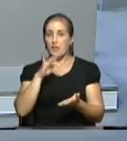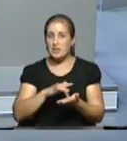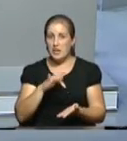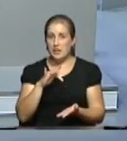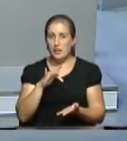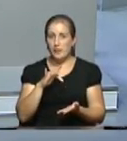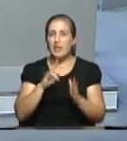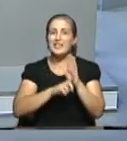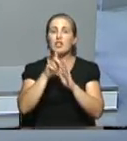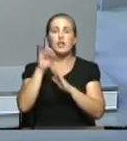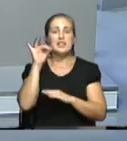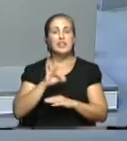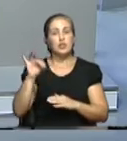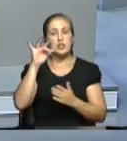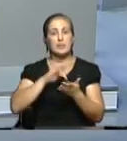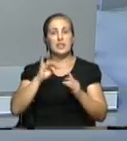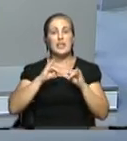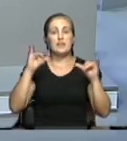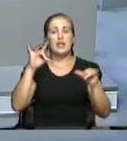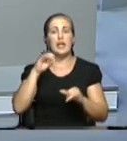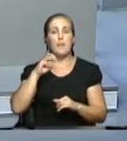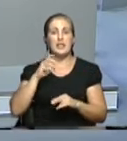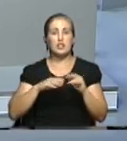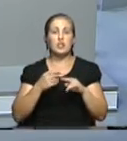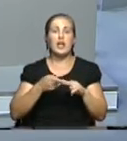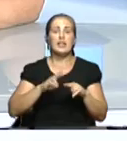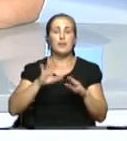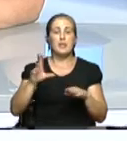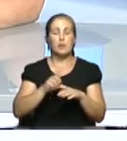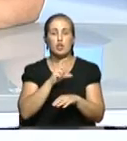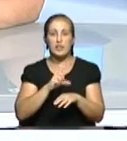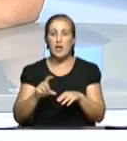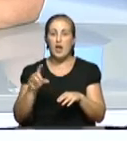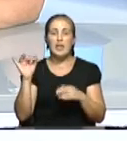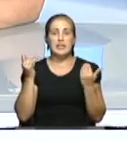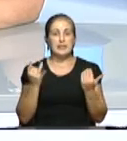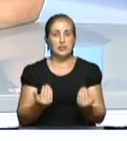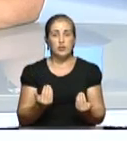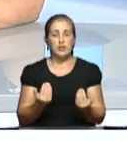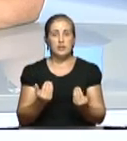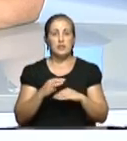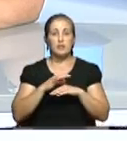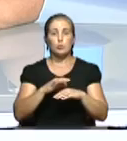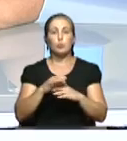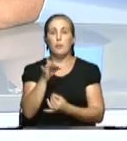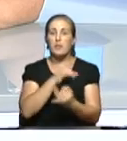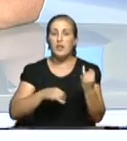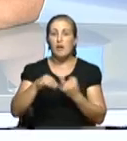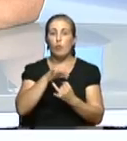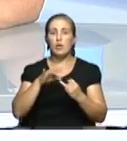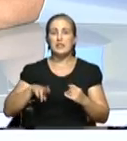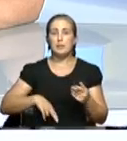изначально историческом центре развития ремесленничество это бахчисарая сейчас идет идут переговоры с